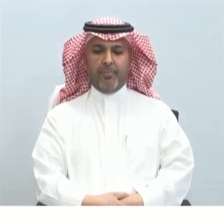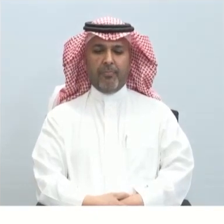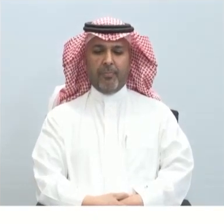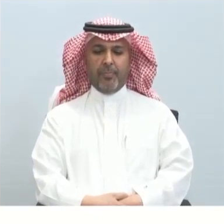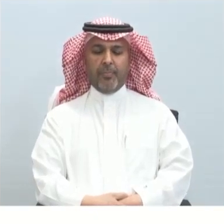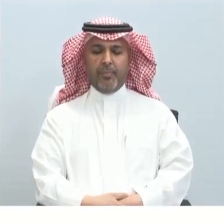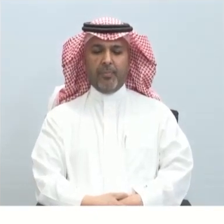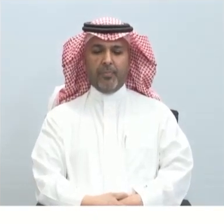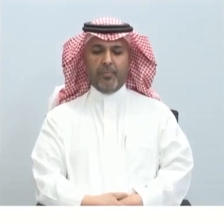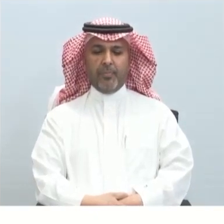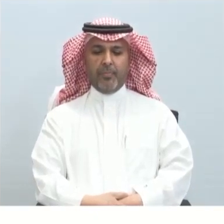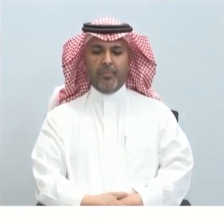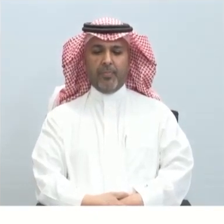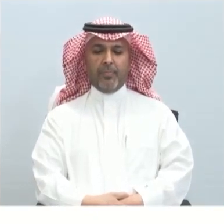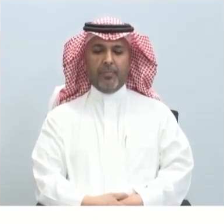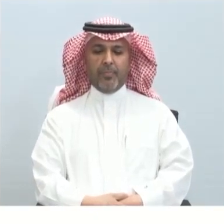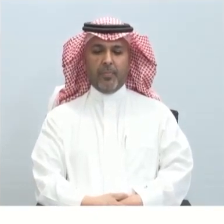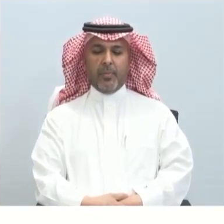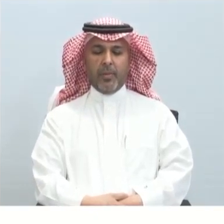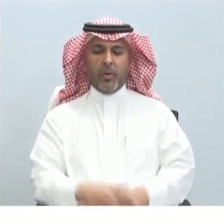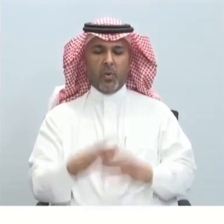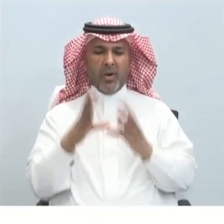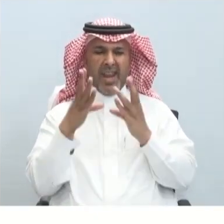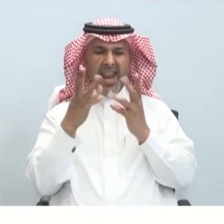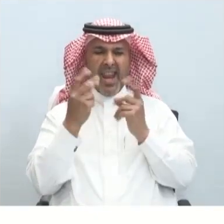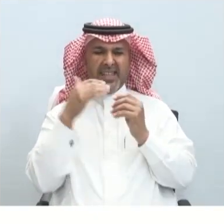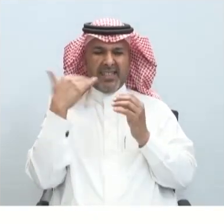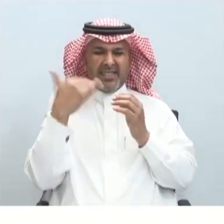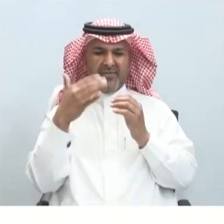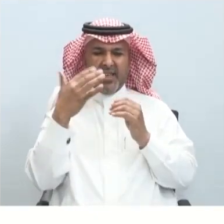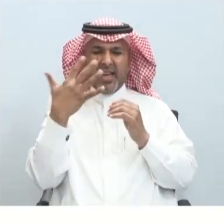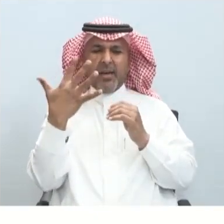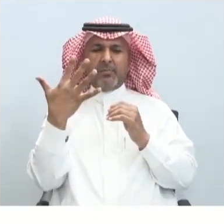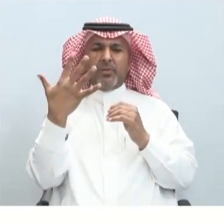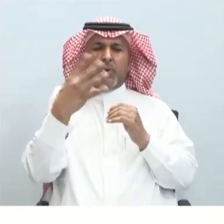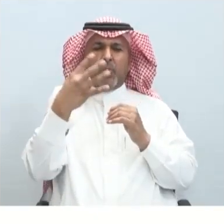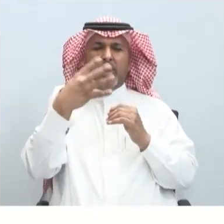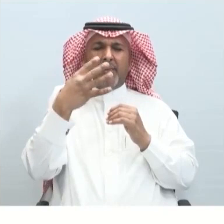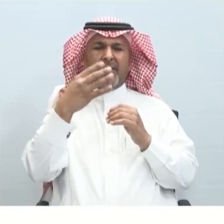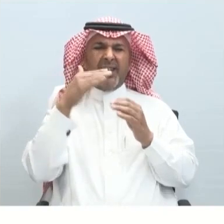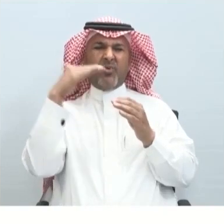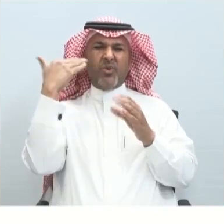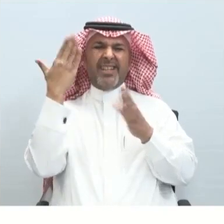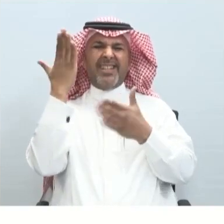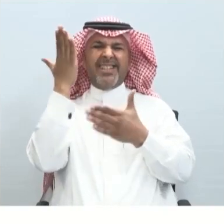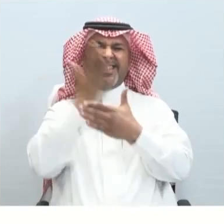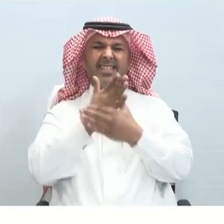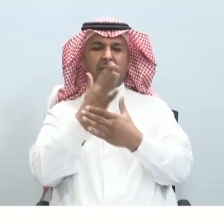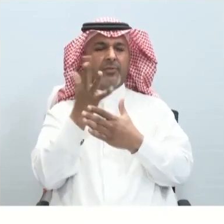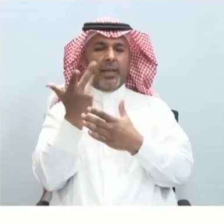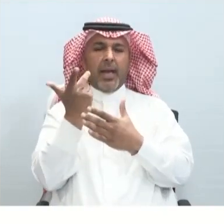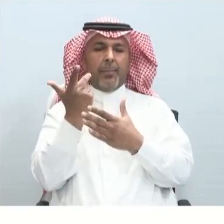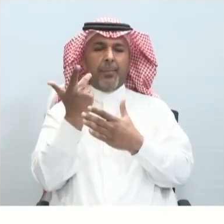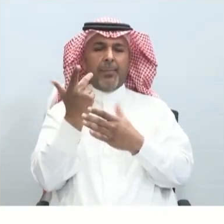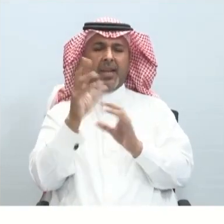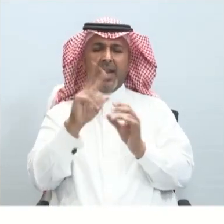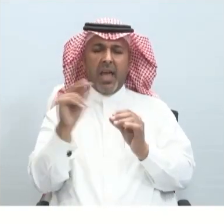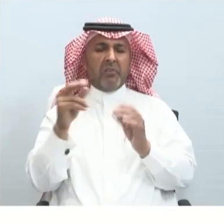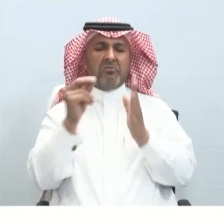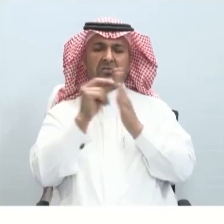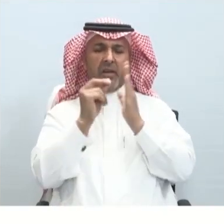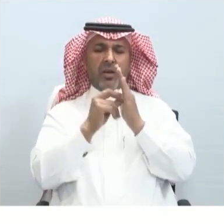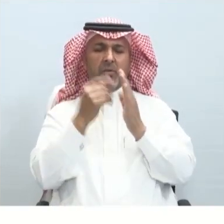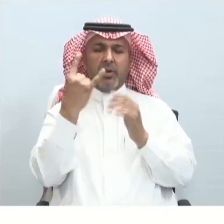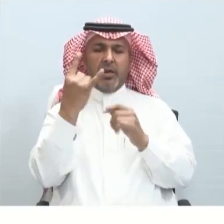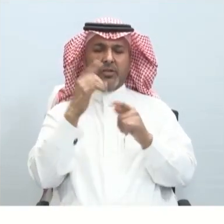يصبح قياس الزاويه المعلومه نصف القياس المعطى يعني الخمسه واربعين باخذ نصف صحافه ونفس القانون هنا بقول عشره في